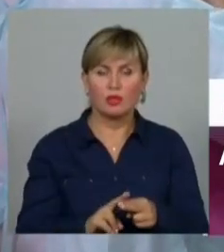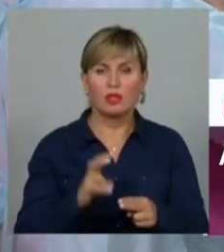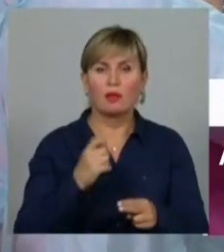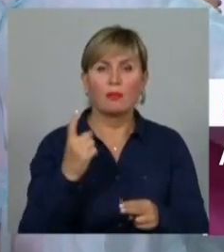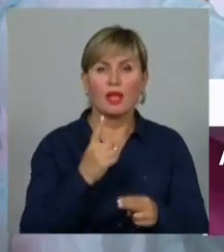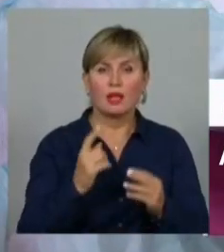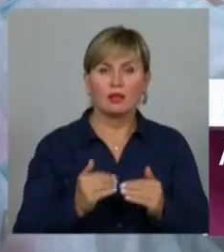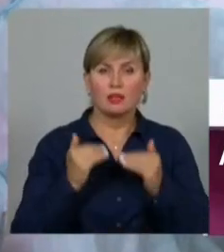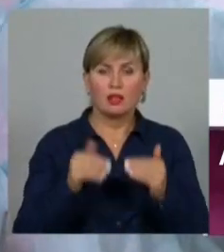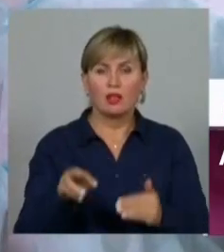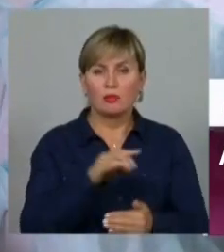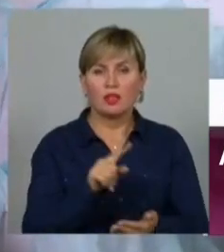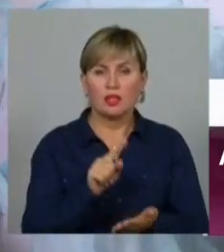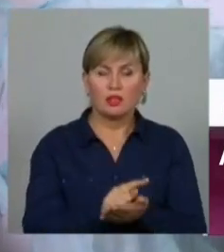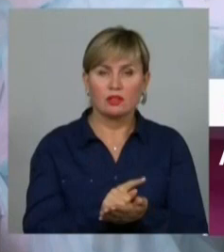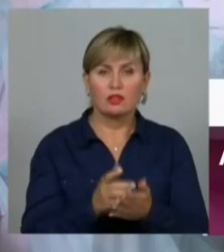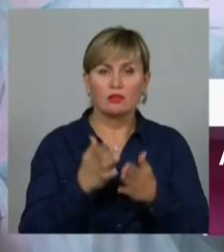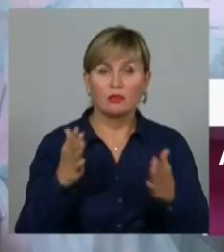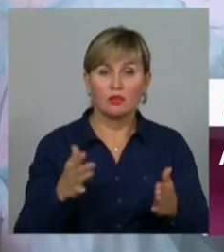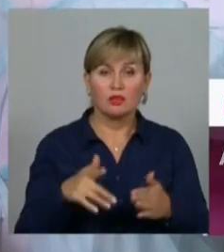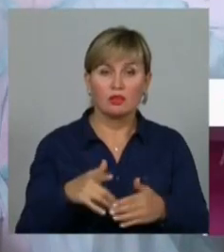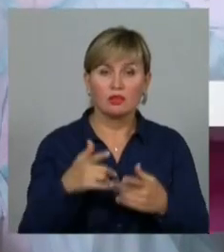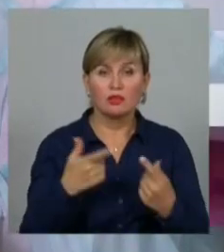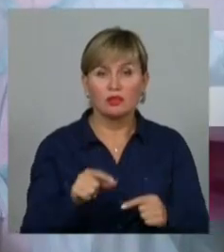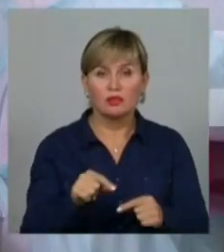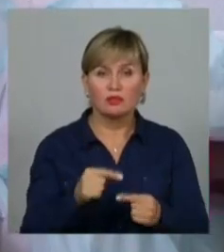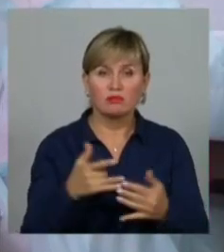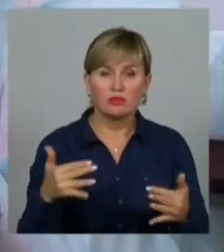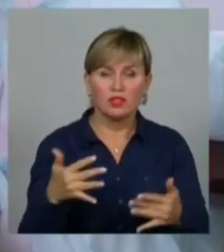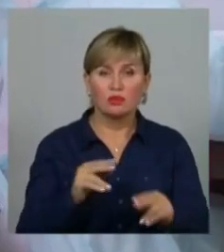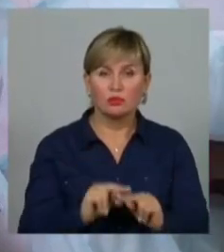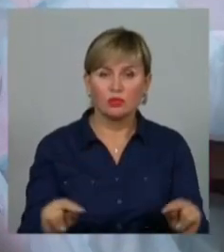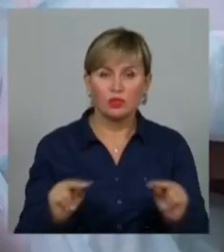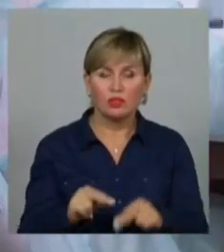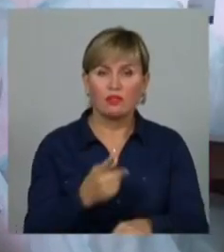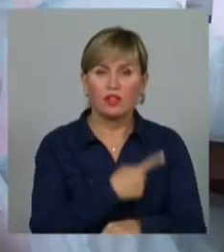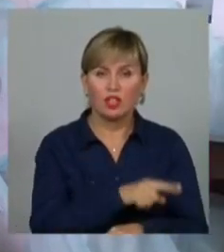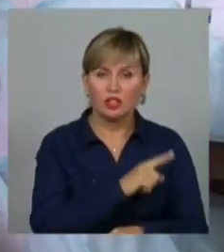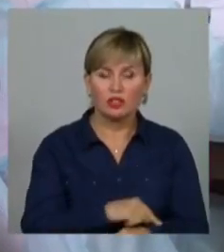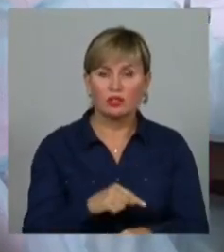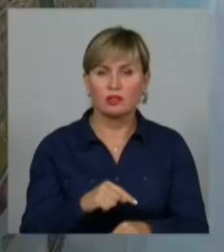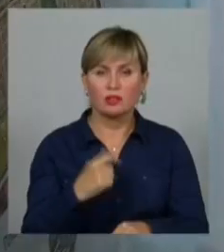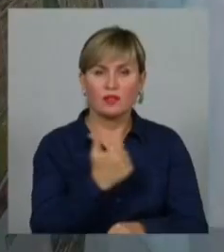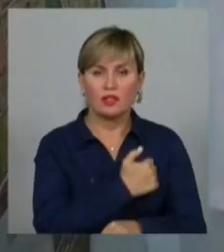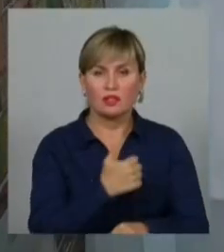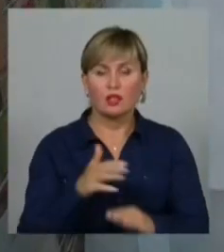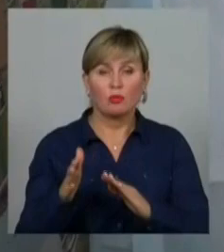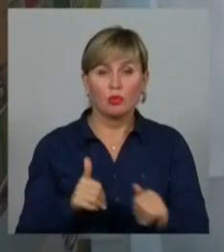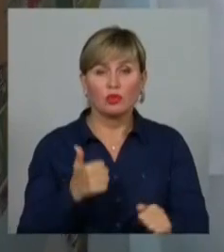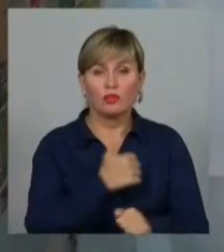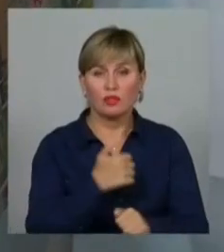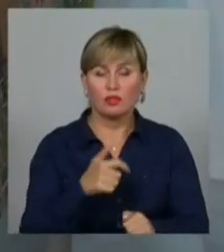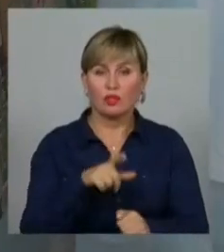первом этапе мы должны были наиболее уязвимые слои населения, это учителя, врачи, вакцинировались. После